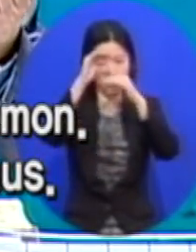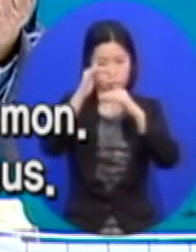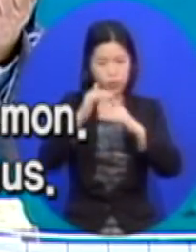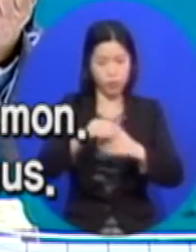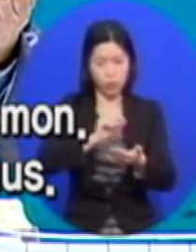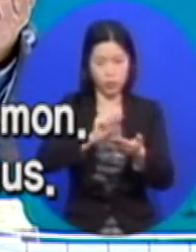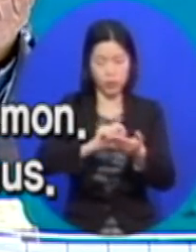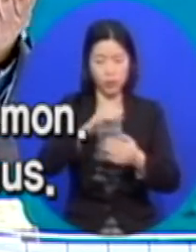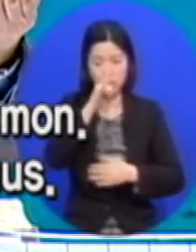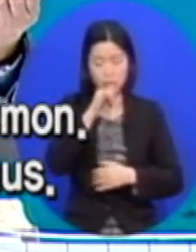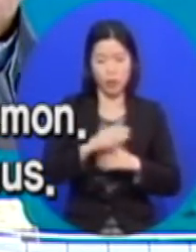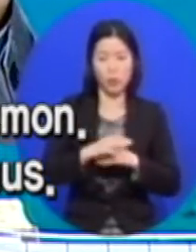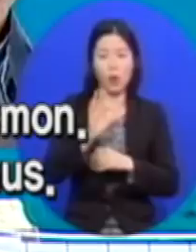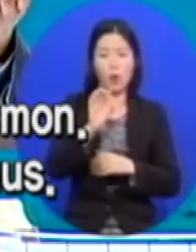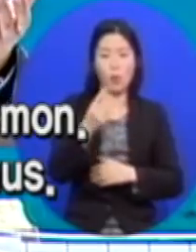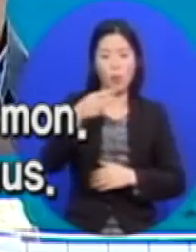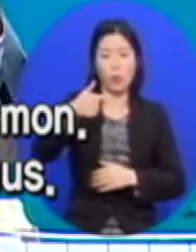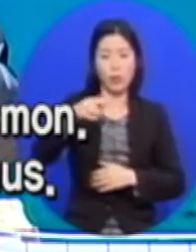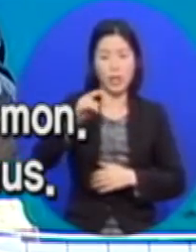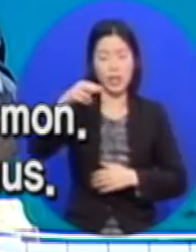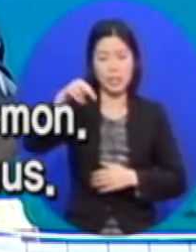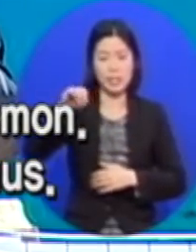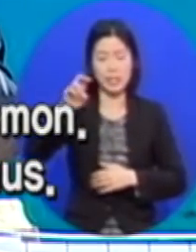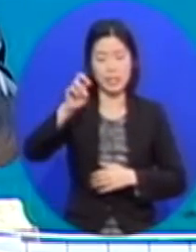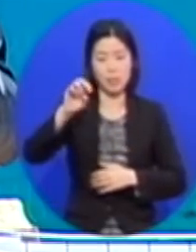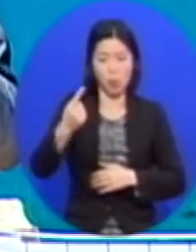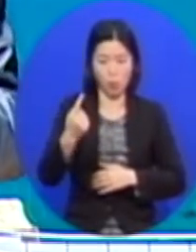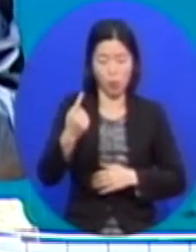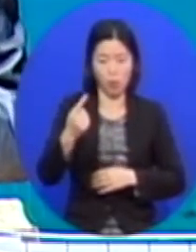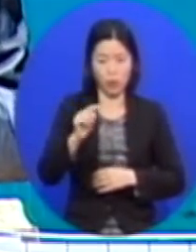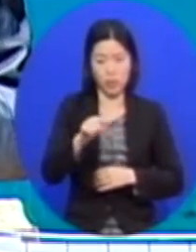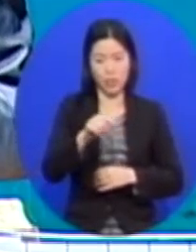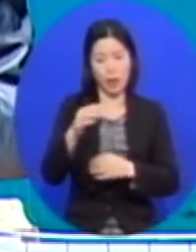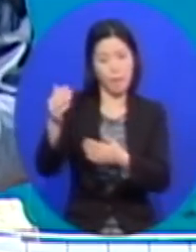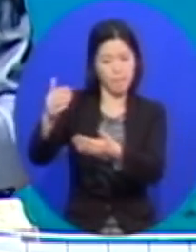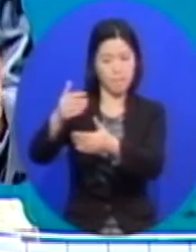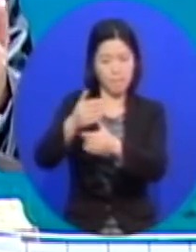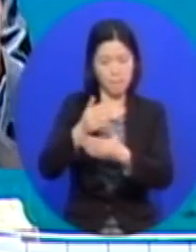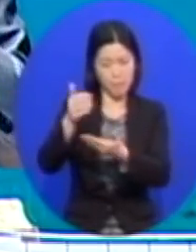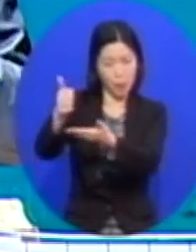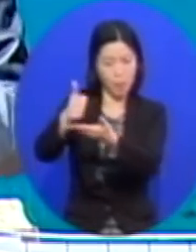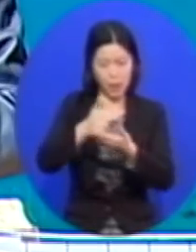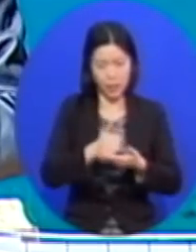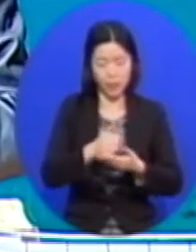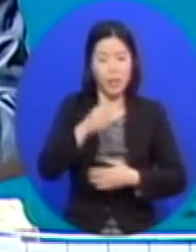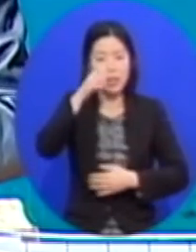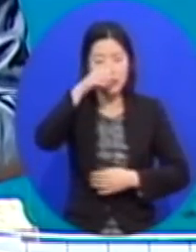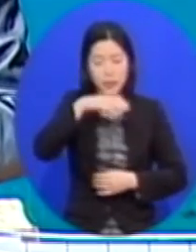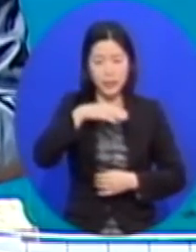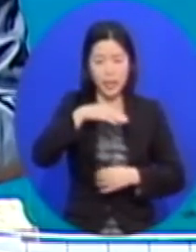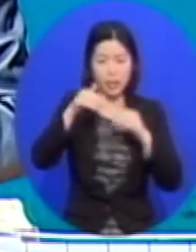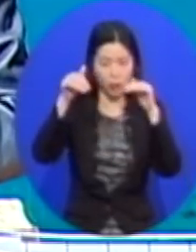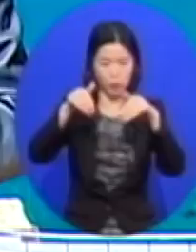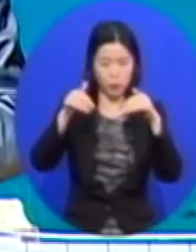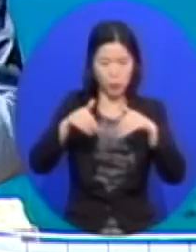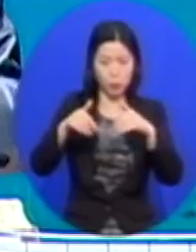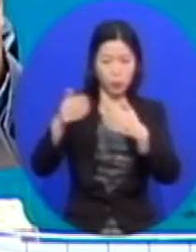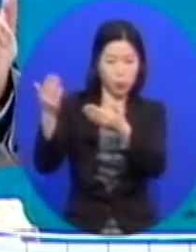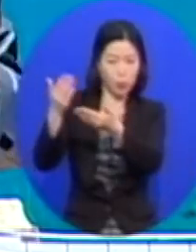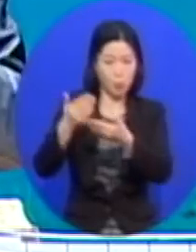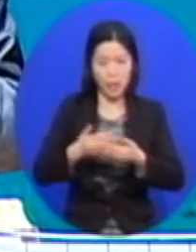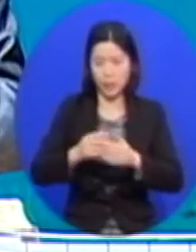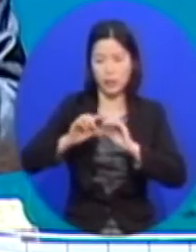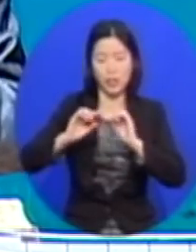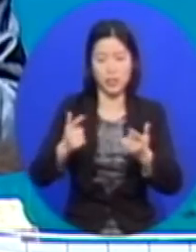오네시모를 빌레몬 너가 받으라 그런데 그냥 조 으로 다시 받는 정도가 아니고 내